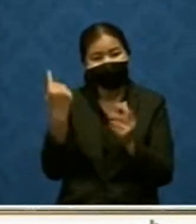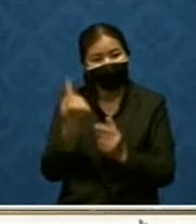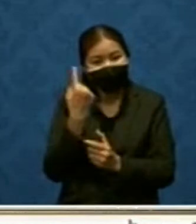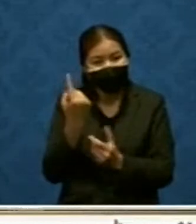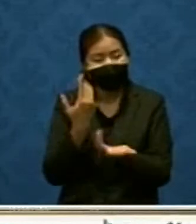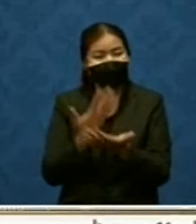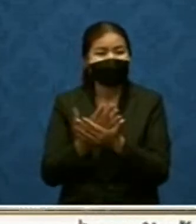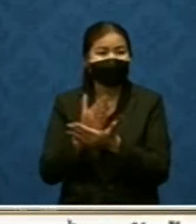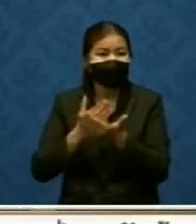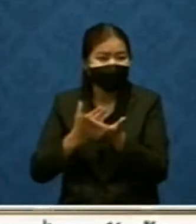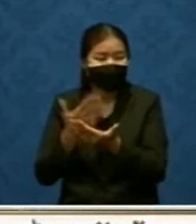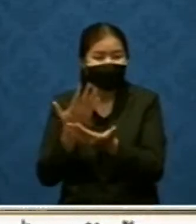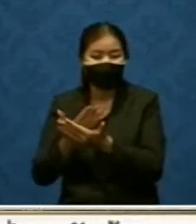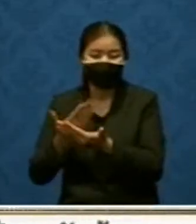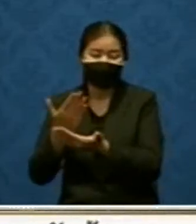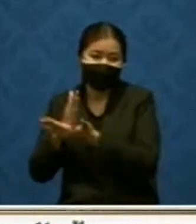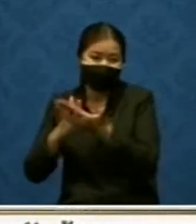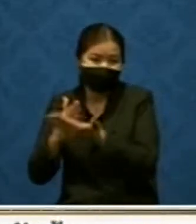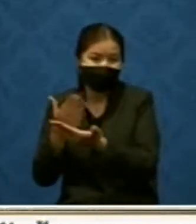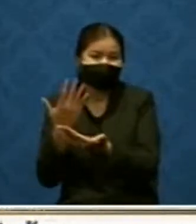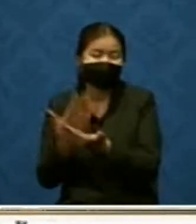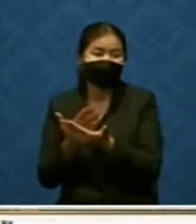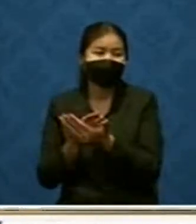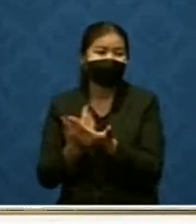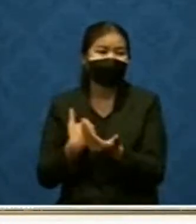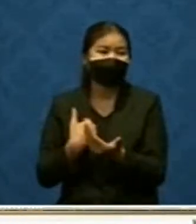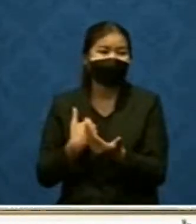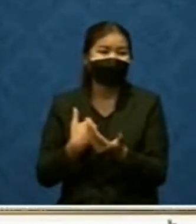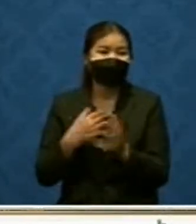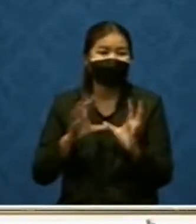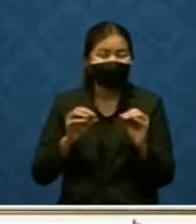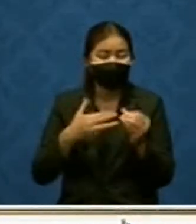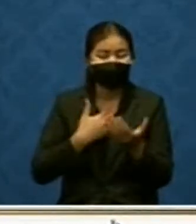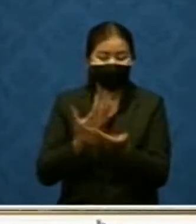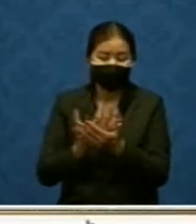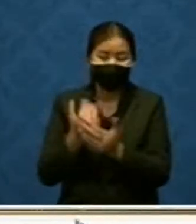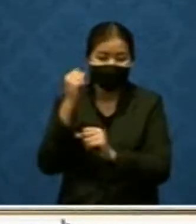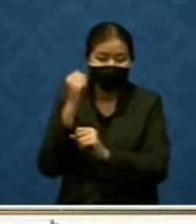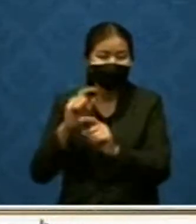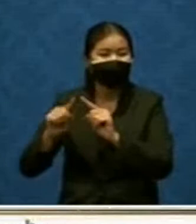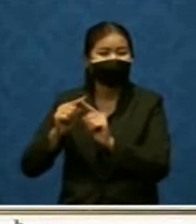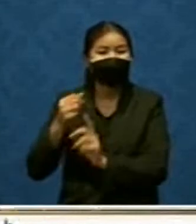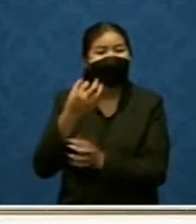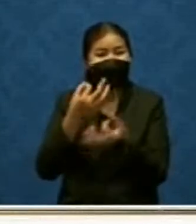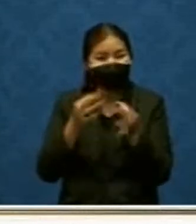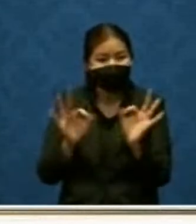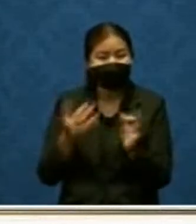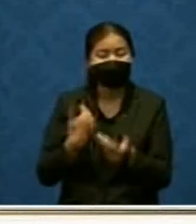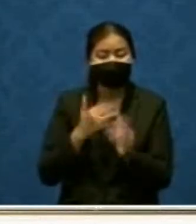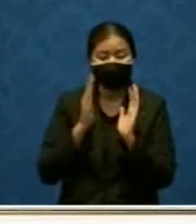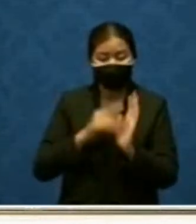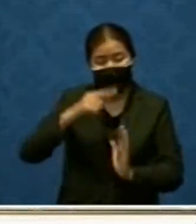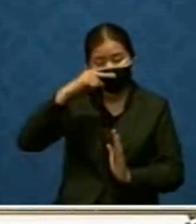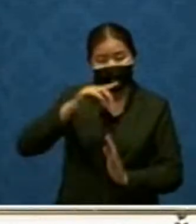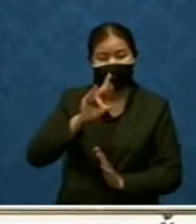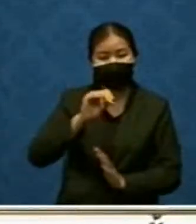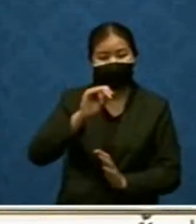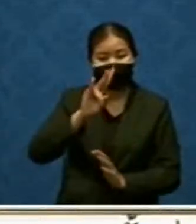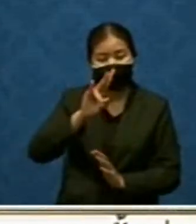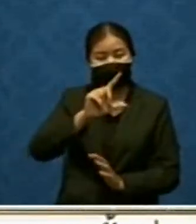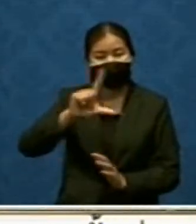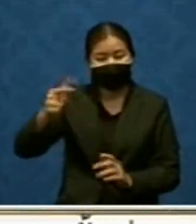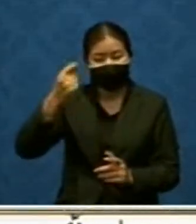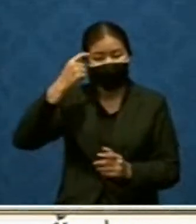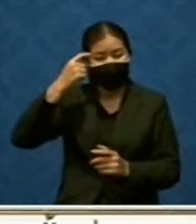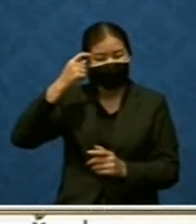แจกคนละครึ่งคอปอพอจกหมื่นคนมาทำพอรอบอลทฟีทคนไทยม 77 ลานคนนะคิอะไรไมออกก็แจ